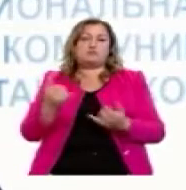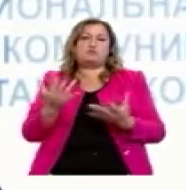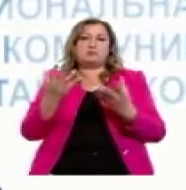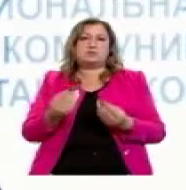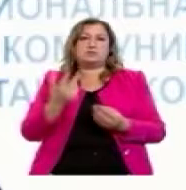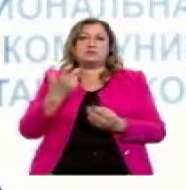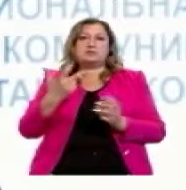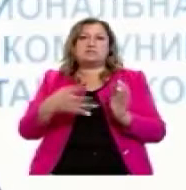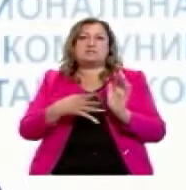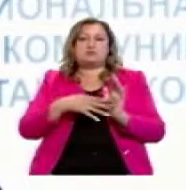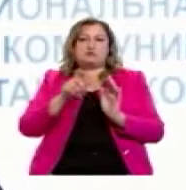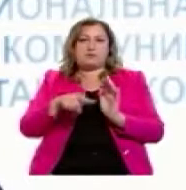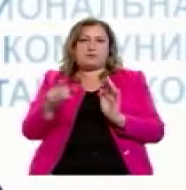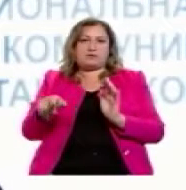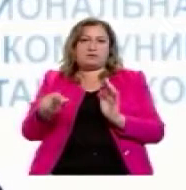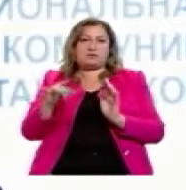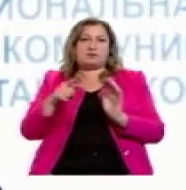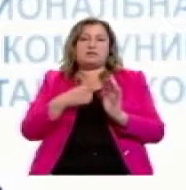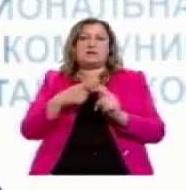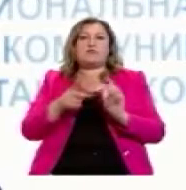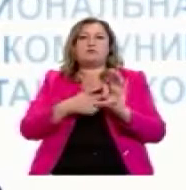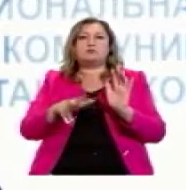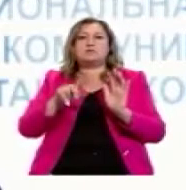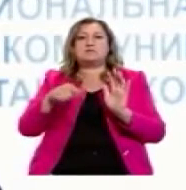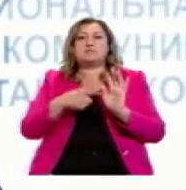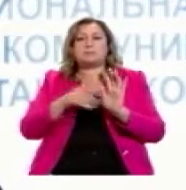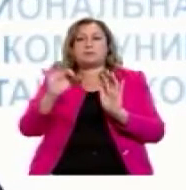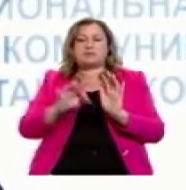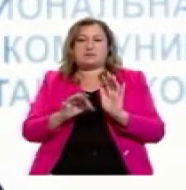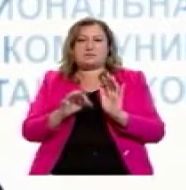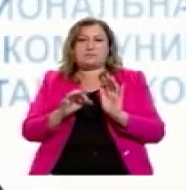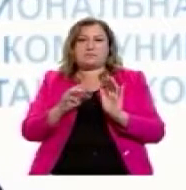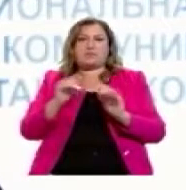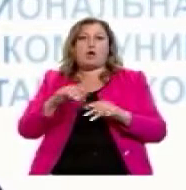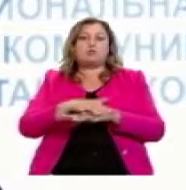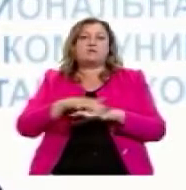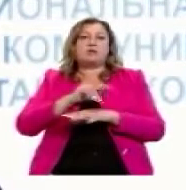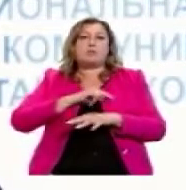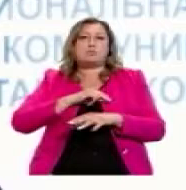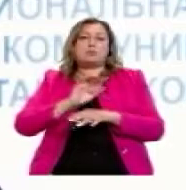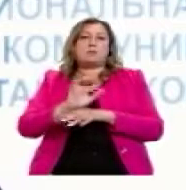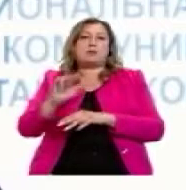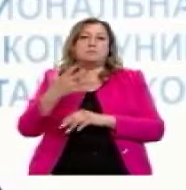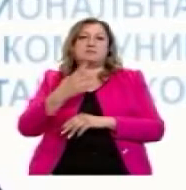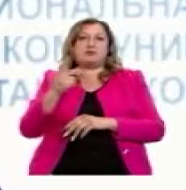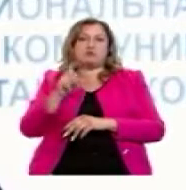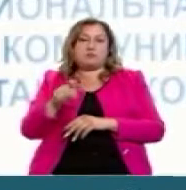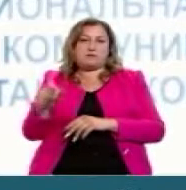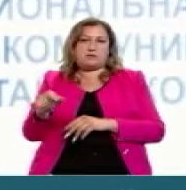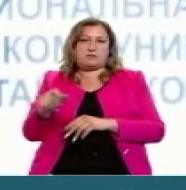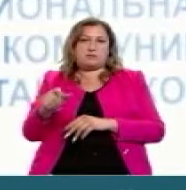сегодняшний день 339 человек, или 83,7%. На общественные работы направлено 52